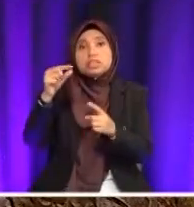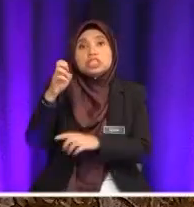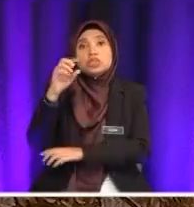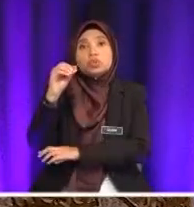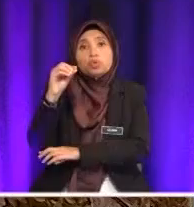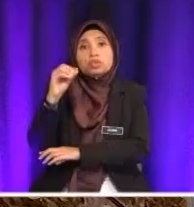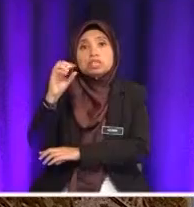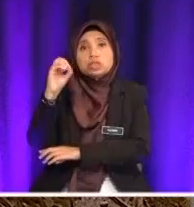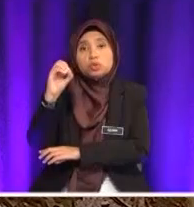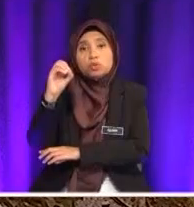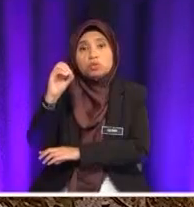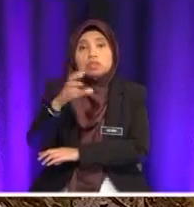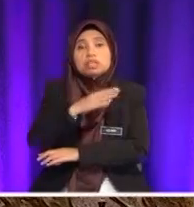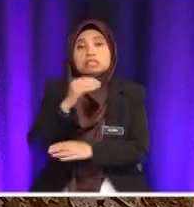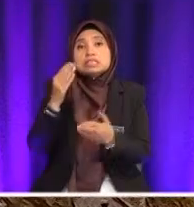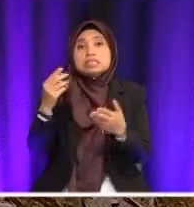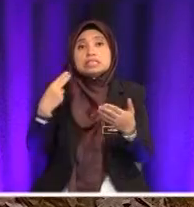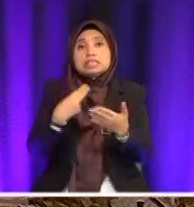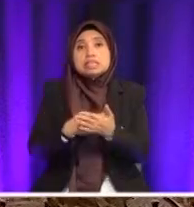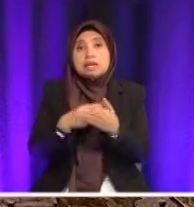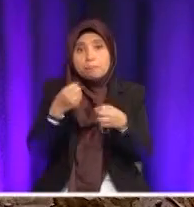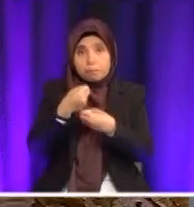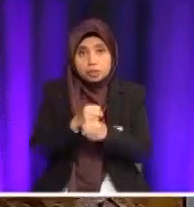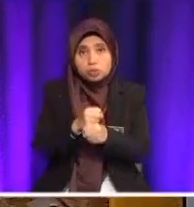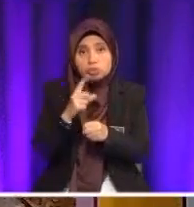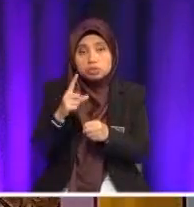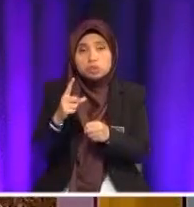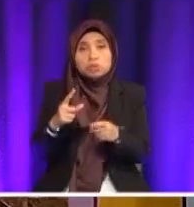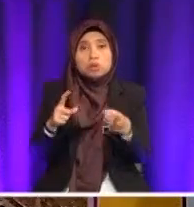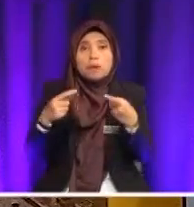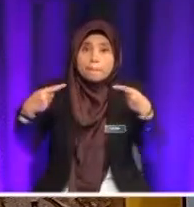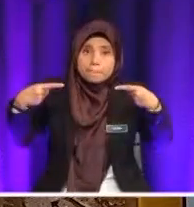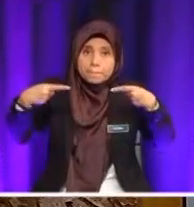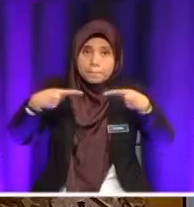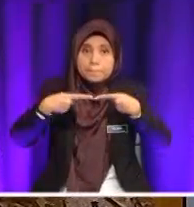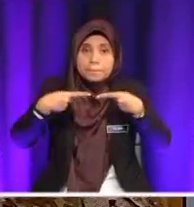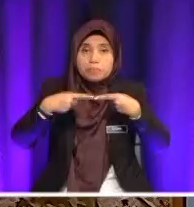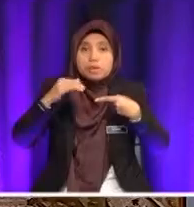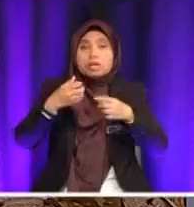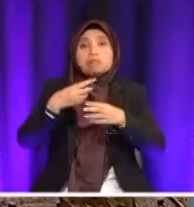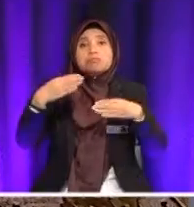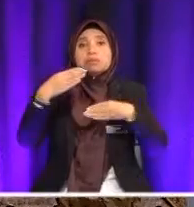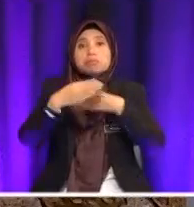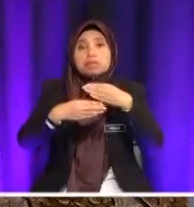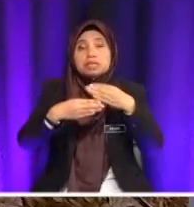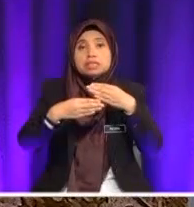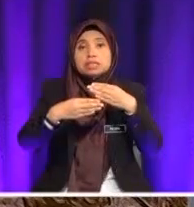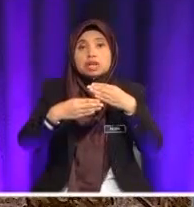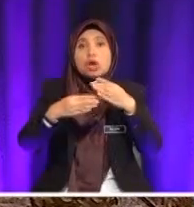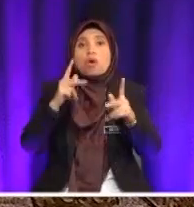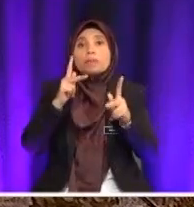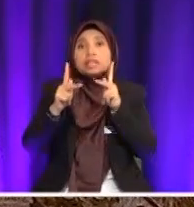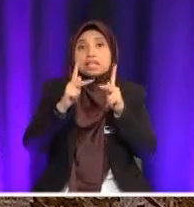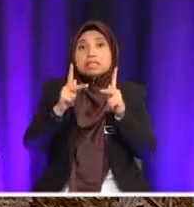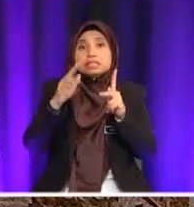bagian-bagian yang sehingga membentuk satu petalian antara elime yang membina komunikasi yang